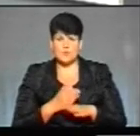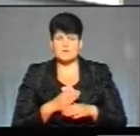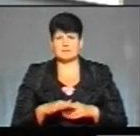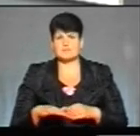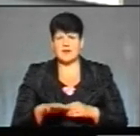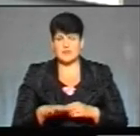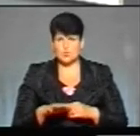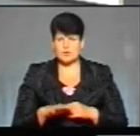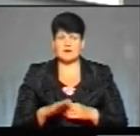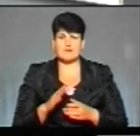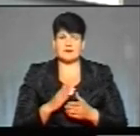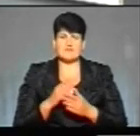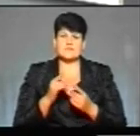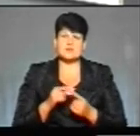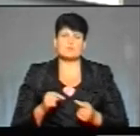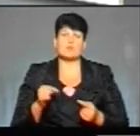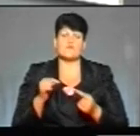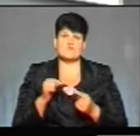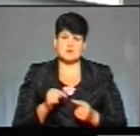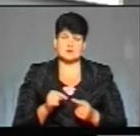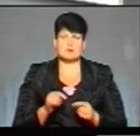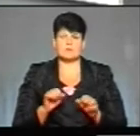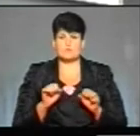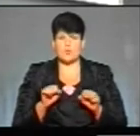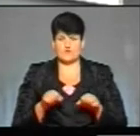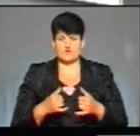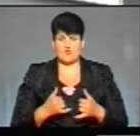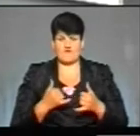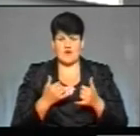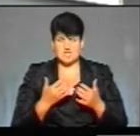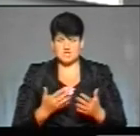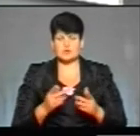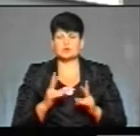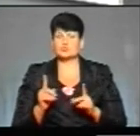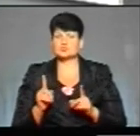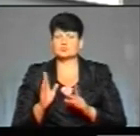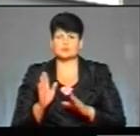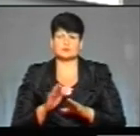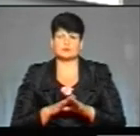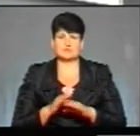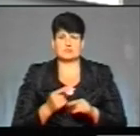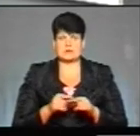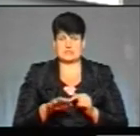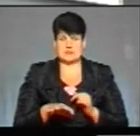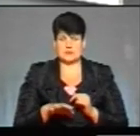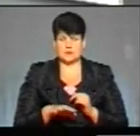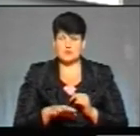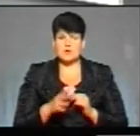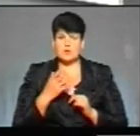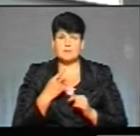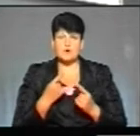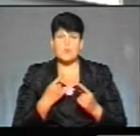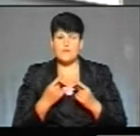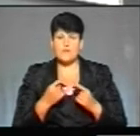про відповідні повноваження. Тобто, хто які повноваження буде виконувати на ті чи інші території, адміністративні, так? І коли ми говоримо